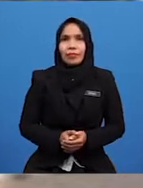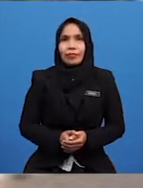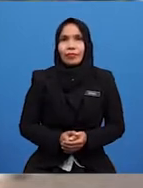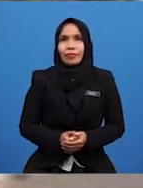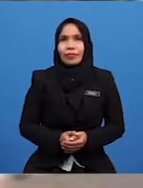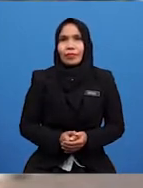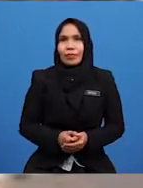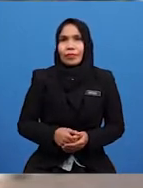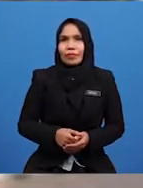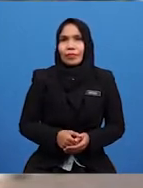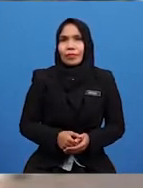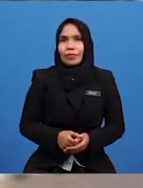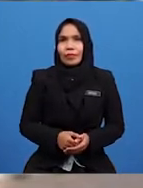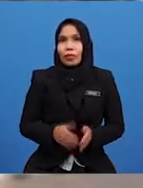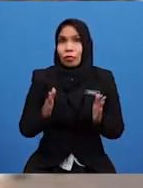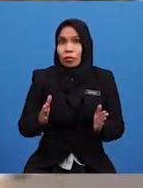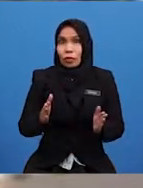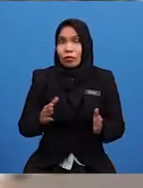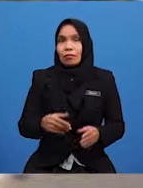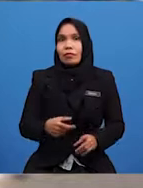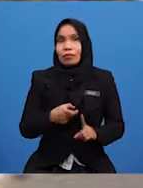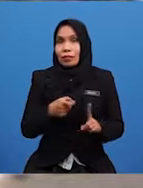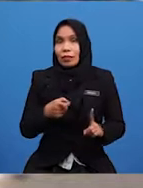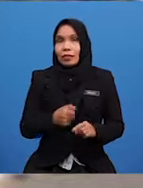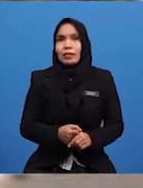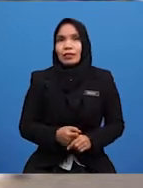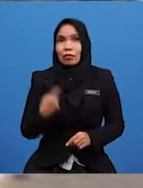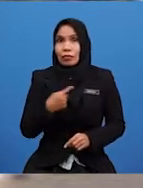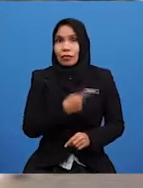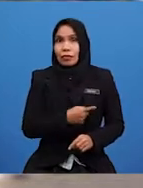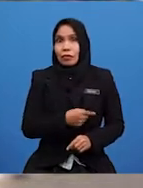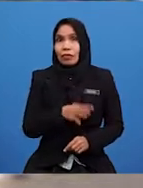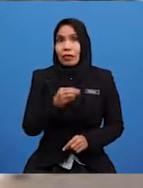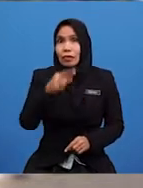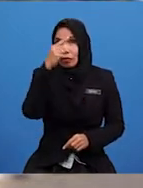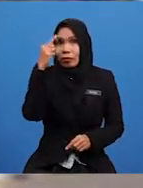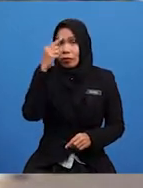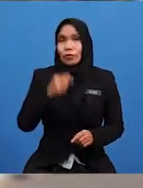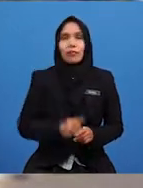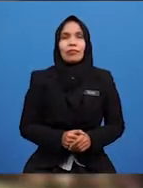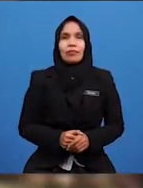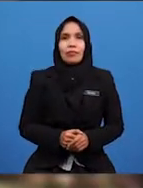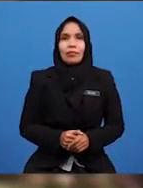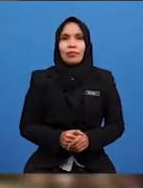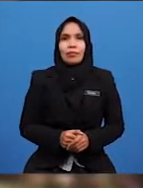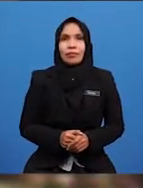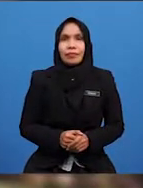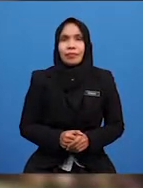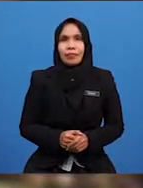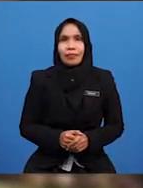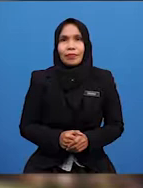hanya dikehendaki memberikan hadiah yang dinilainya sama dengan cukai 5%.